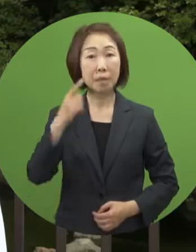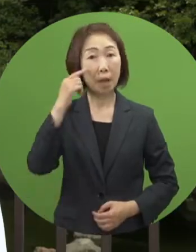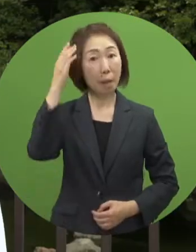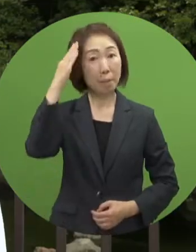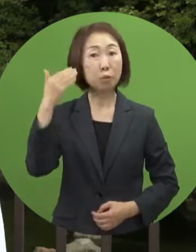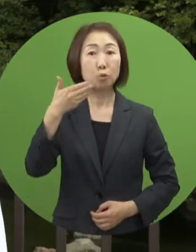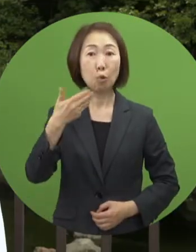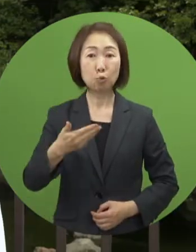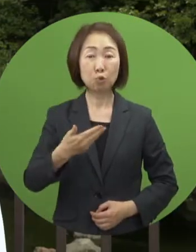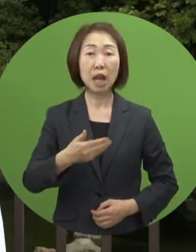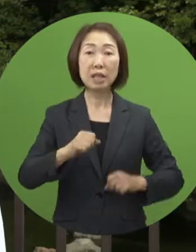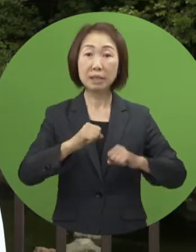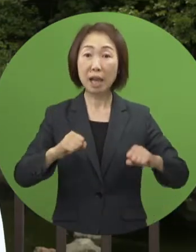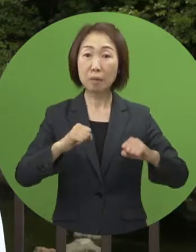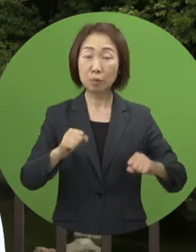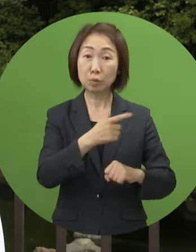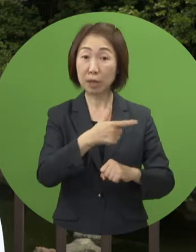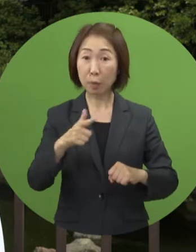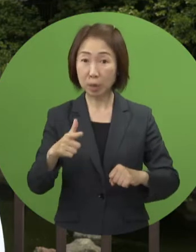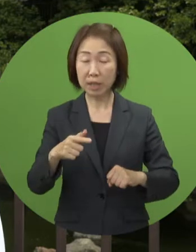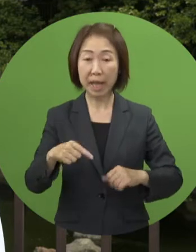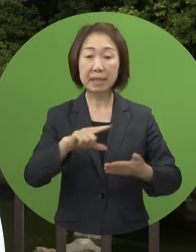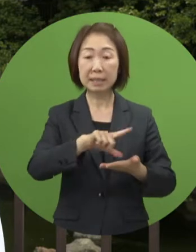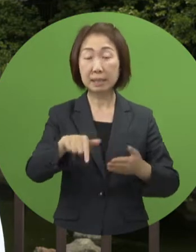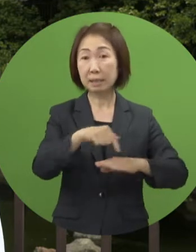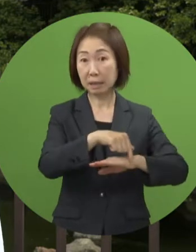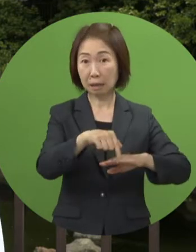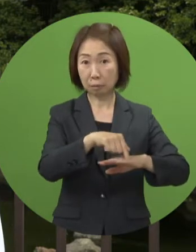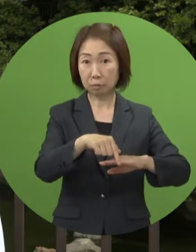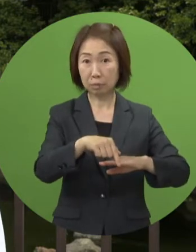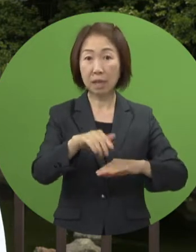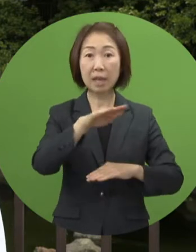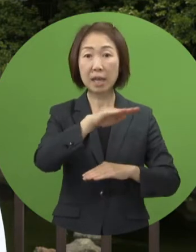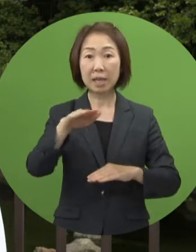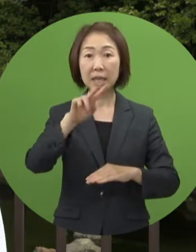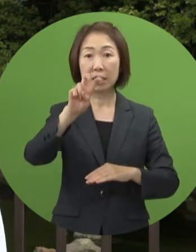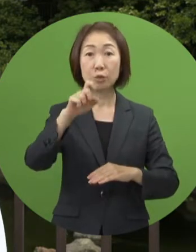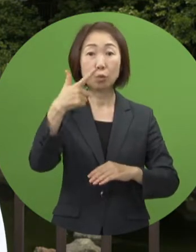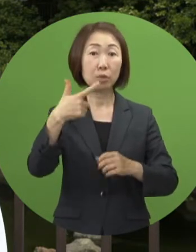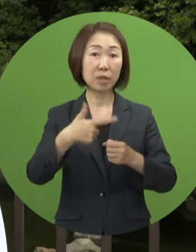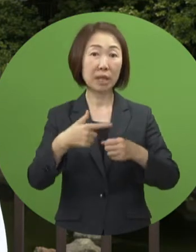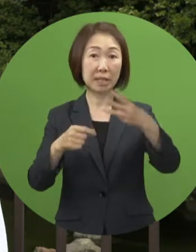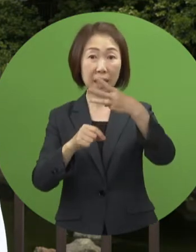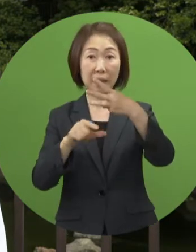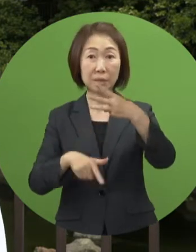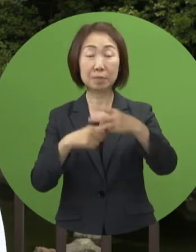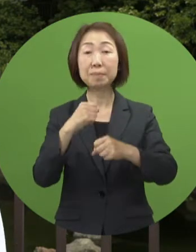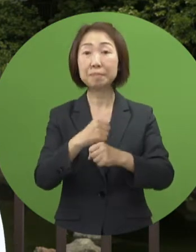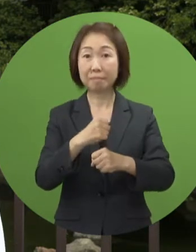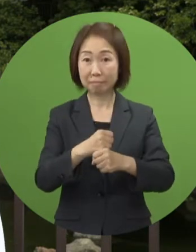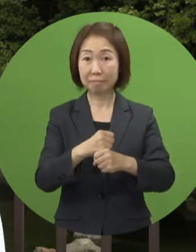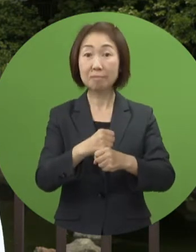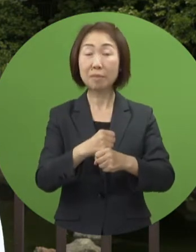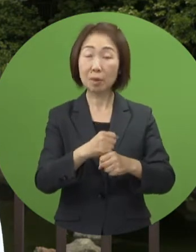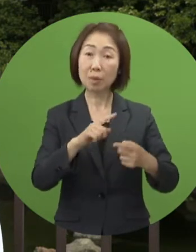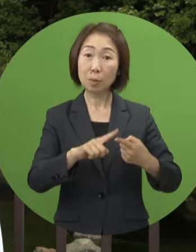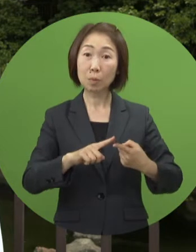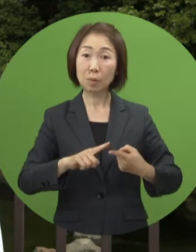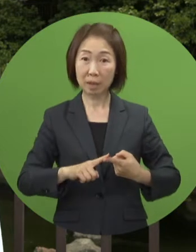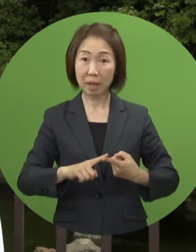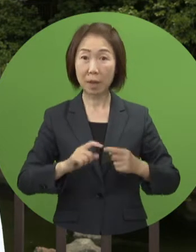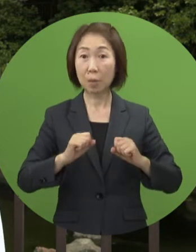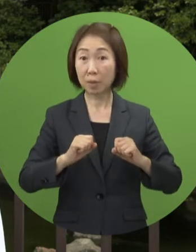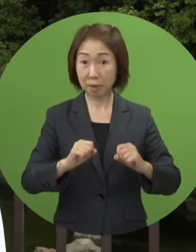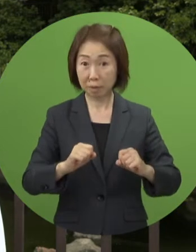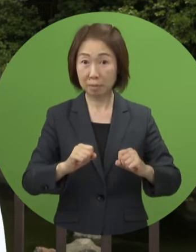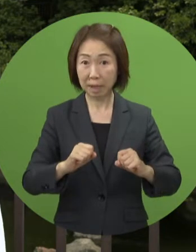目黒区生物多様性地域戦略という計画を平成26年3月に策定しまして、それにのっと